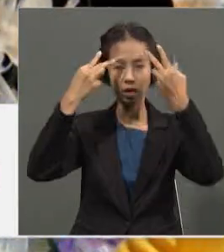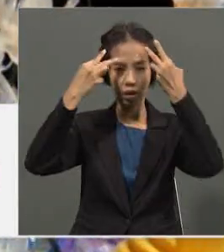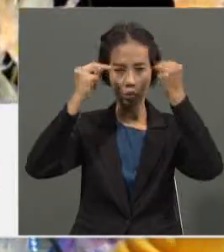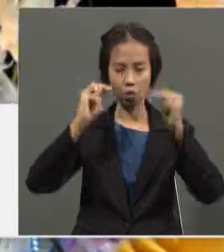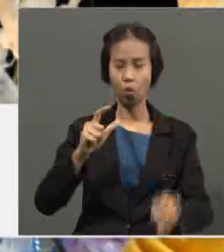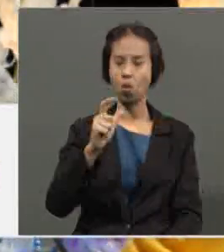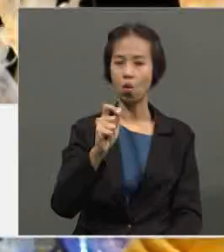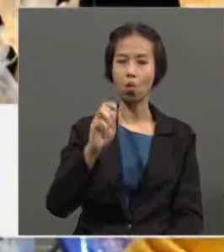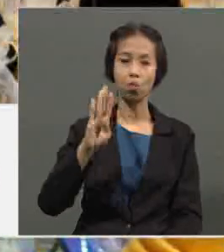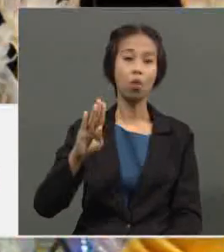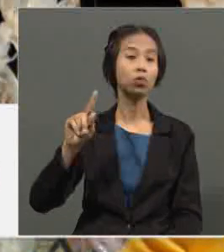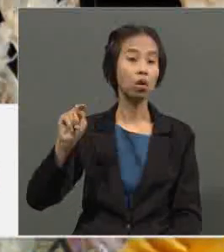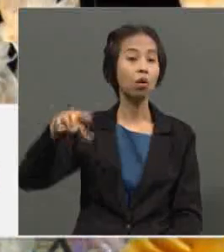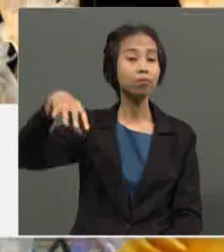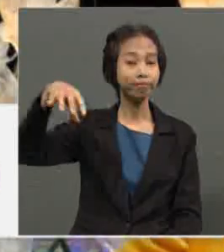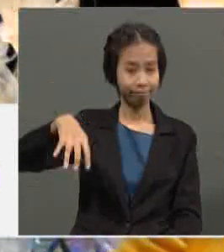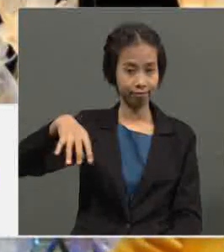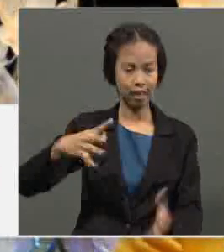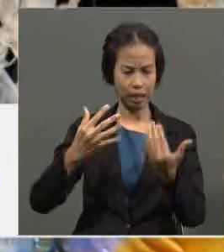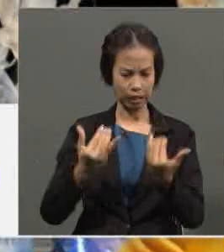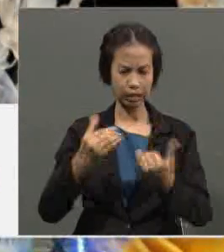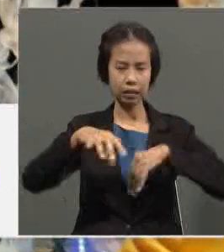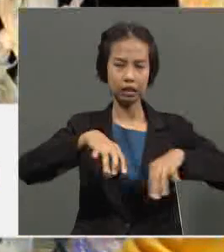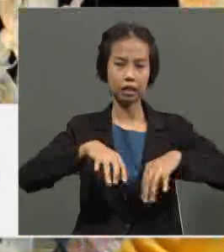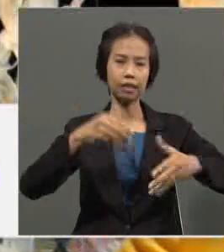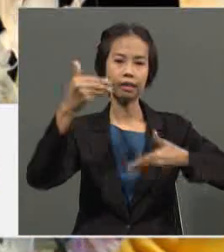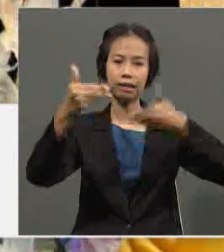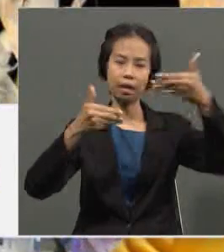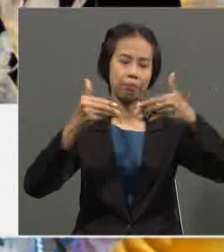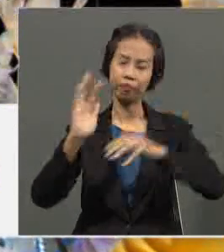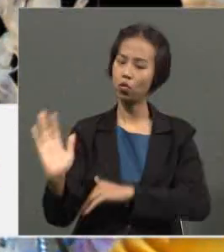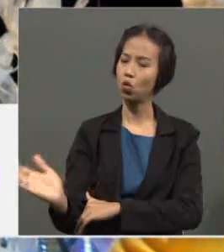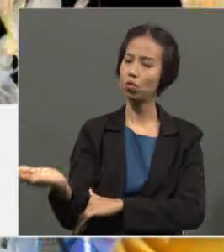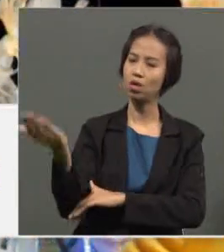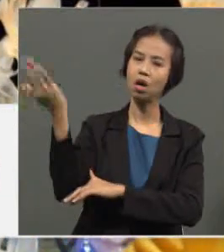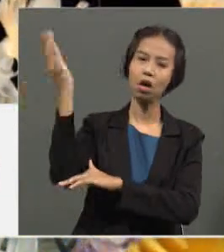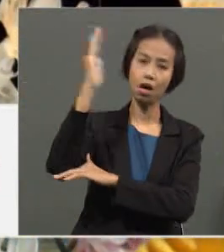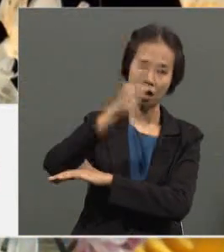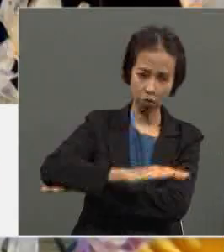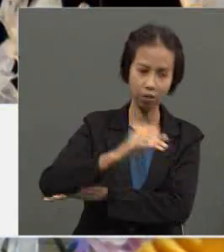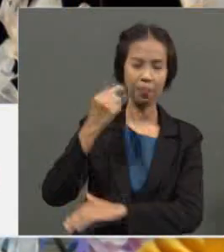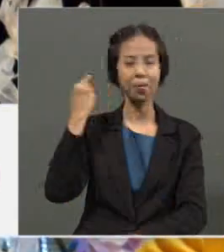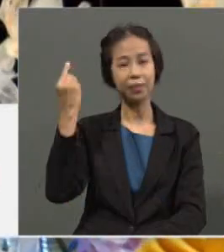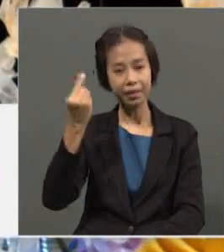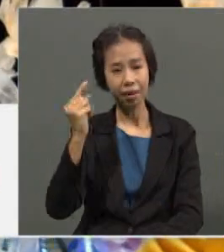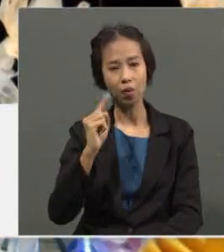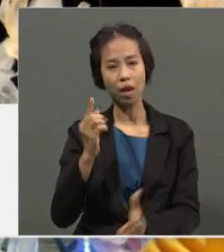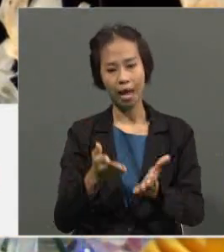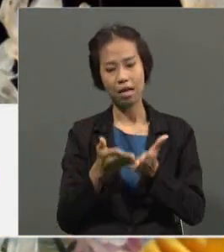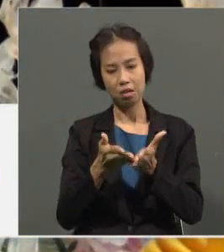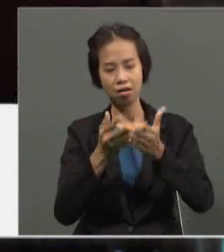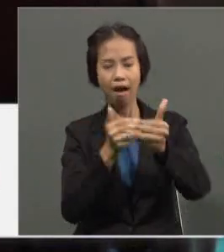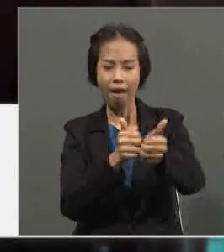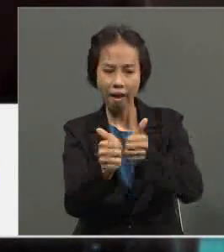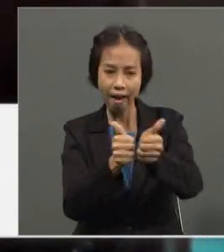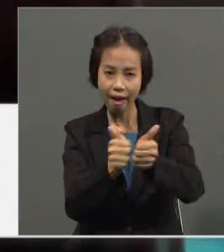ตำบลทุ่งกงเนี่ยก็บอกนะครับว่ากิจกรรมภายในงานเขามีตั้งแต่เช้าเลยนะไปเที่ยวกันได้ไม่ว่าจะเป็นการแข่งขันเรือเร็วพื้น